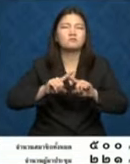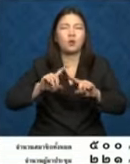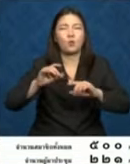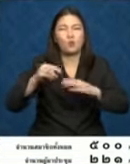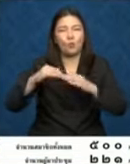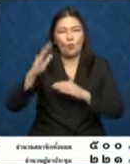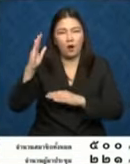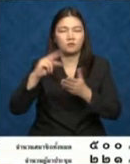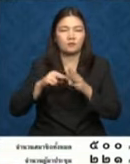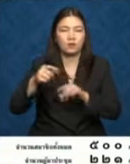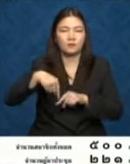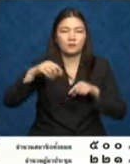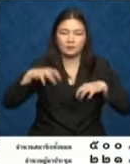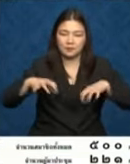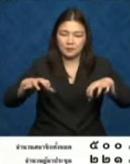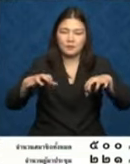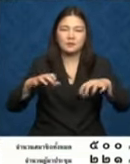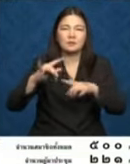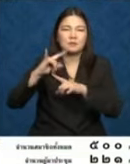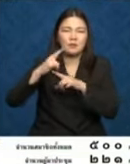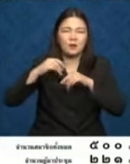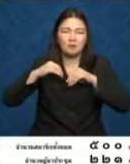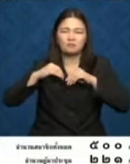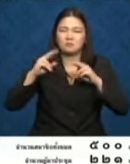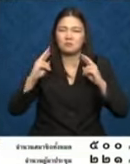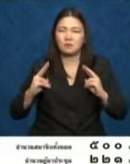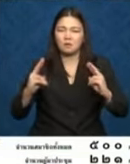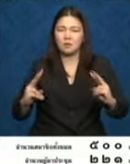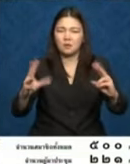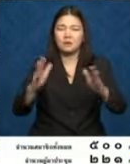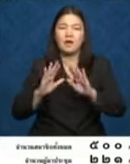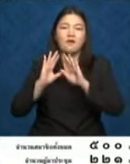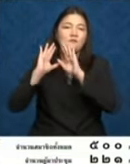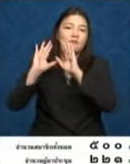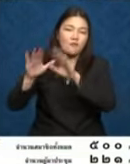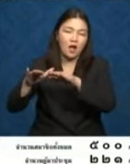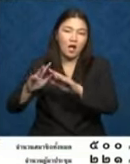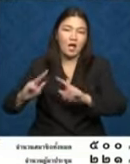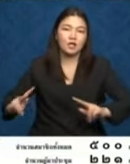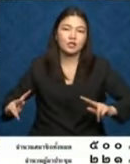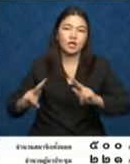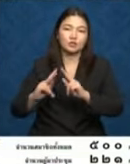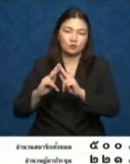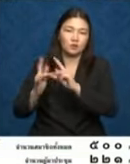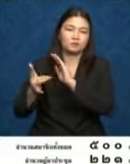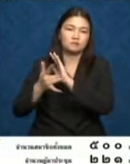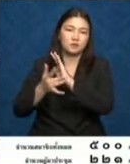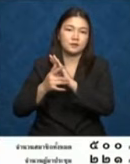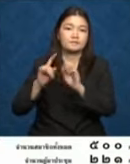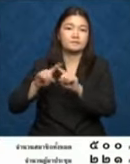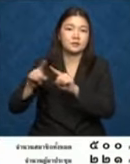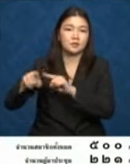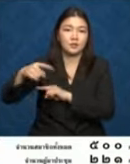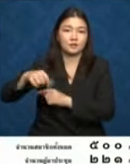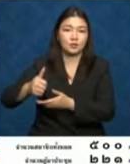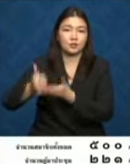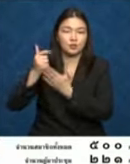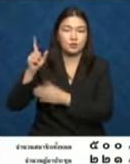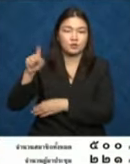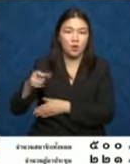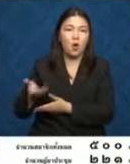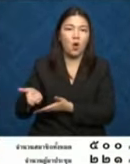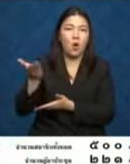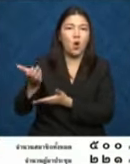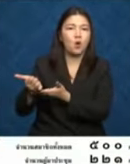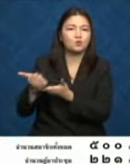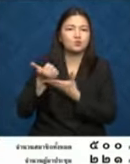ยังขาดสัญญาณโทรศัพท์จนกลับเรียนไปถึงกระทรวงดิจิทัลเศรษฐกิจและสังคมท่านรัฐมนตรีประเสริฐจันทรลวงทองที่ท่านก็ไ